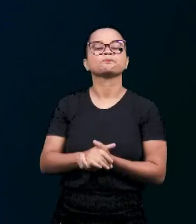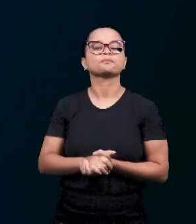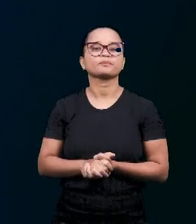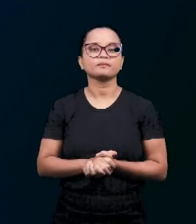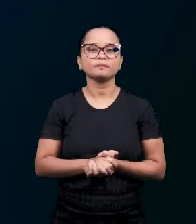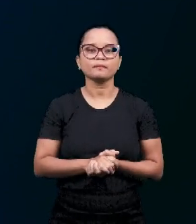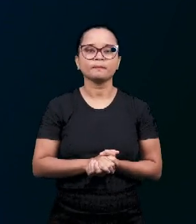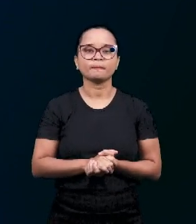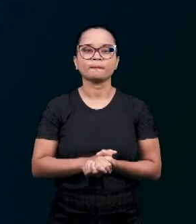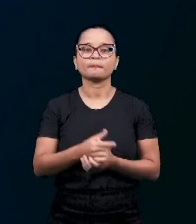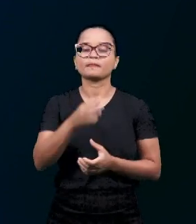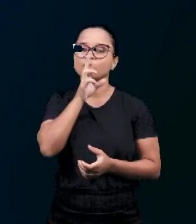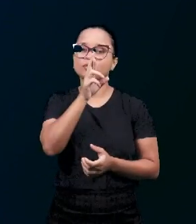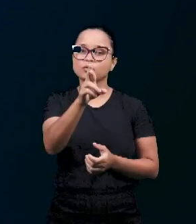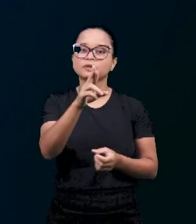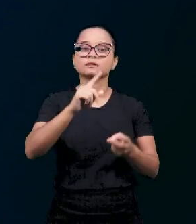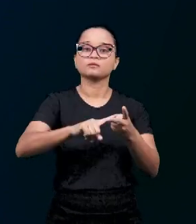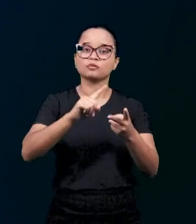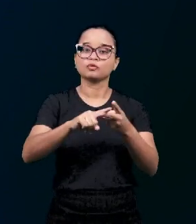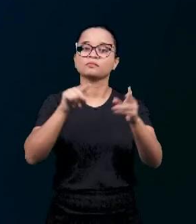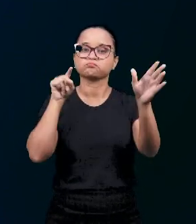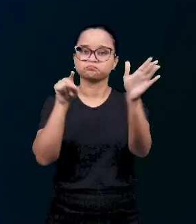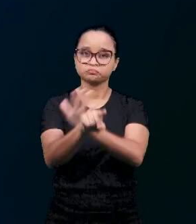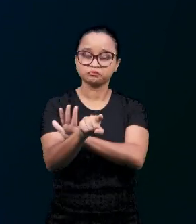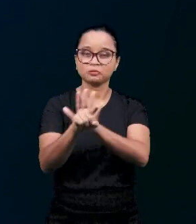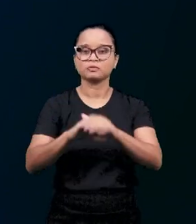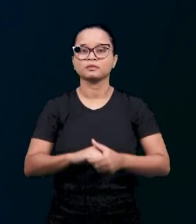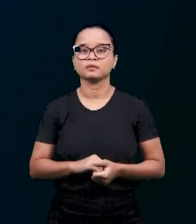Igarapé en l'état de